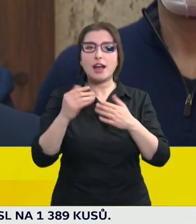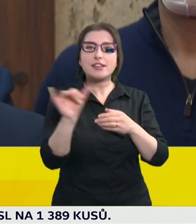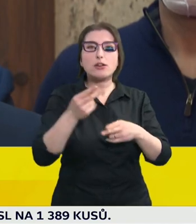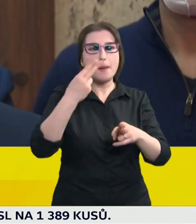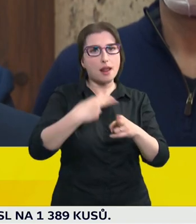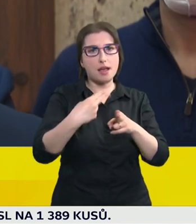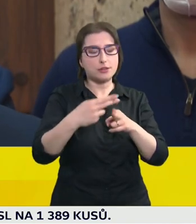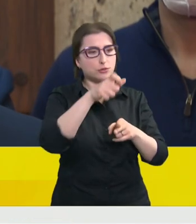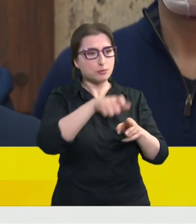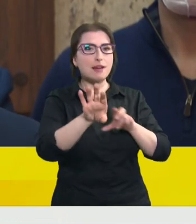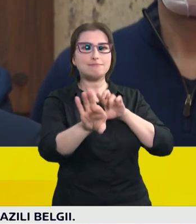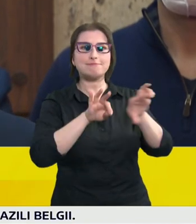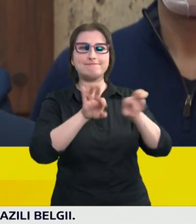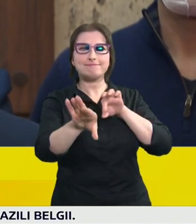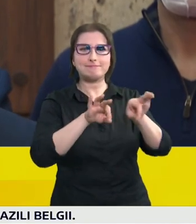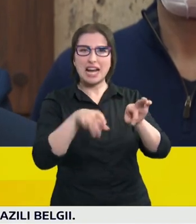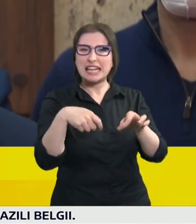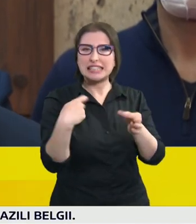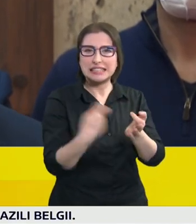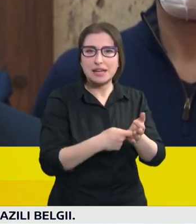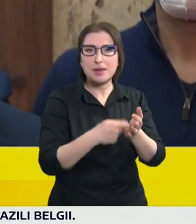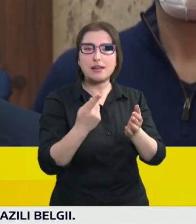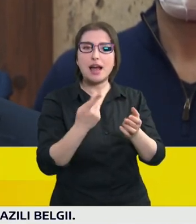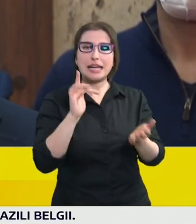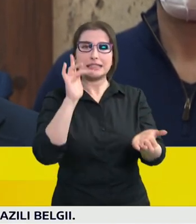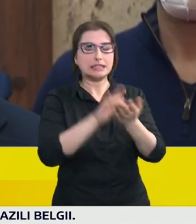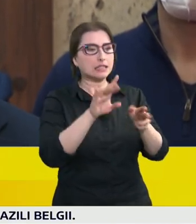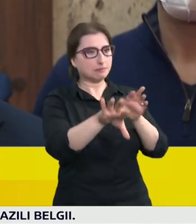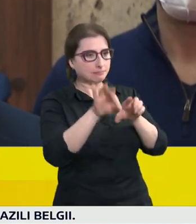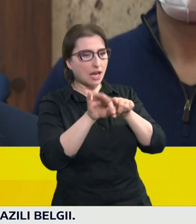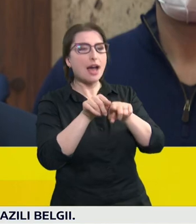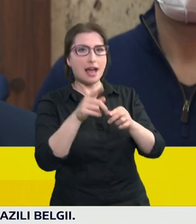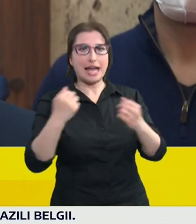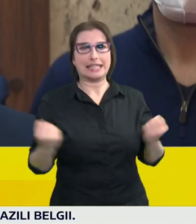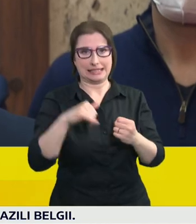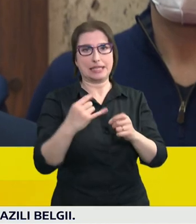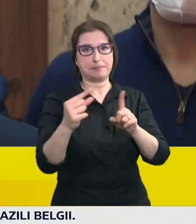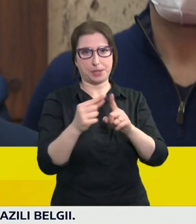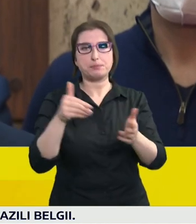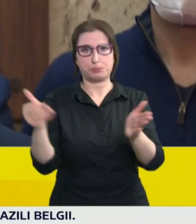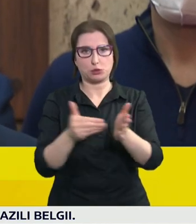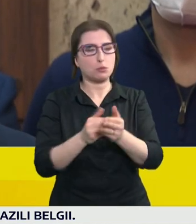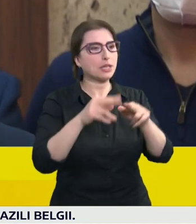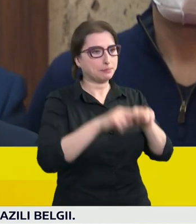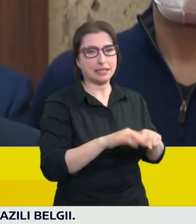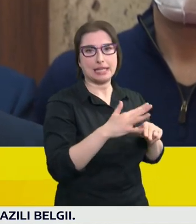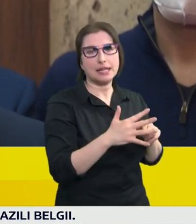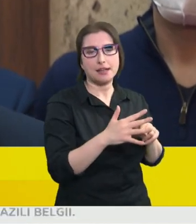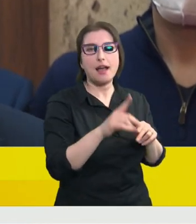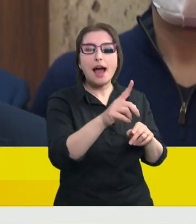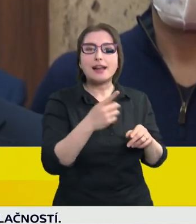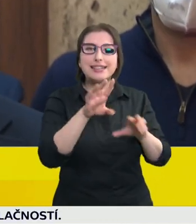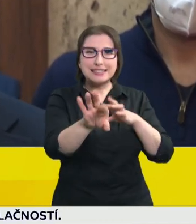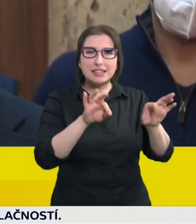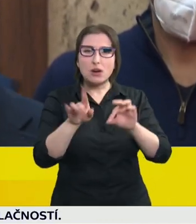to znamená, že účelně indikuje intenzivní péči. Selekce v tom, řekněme,